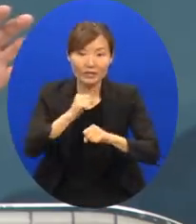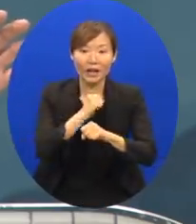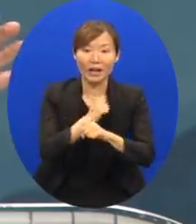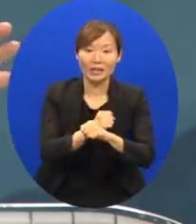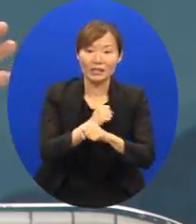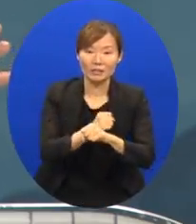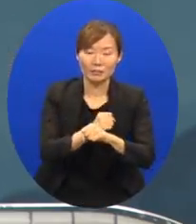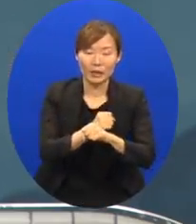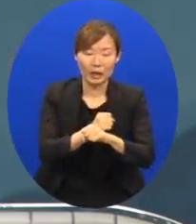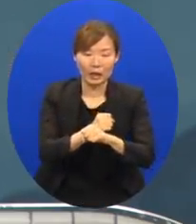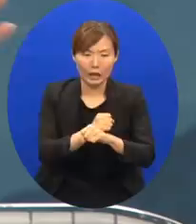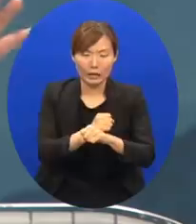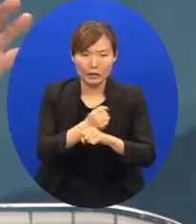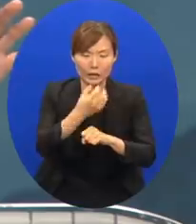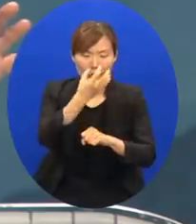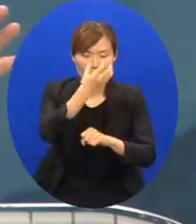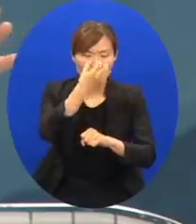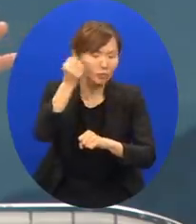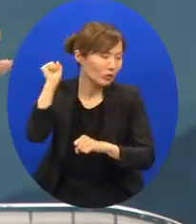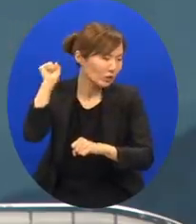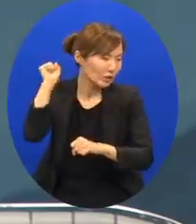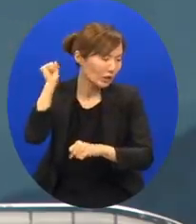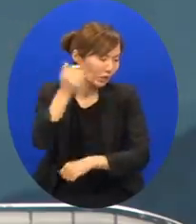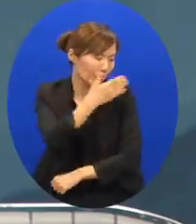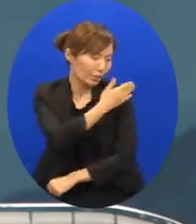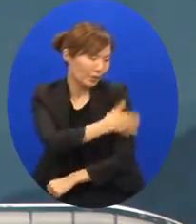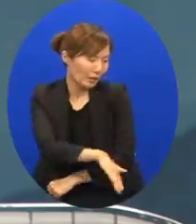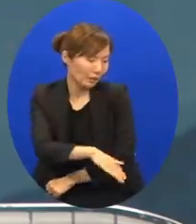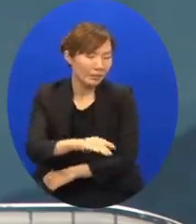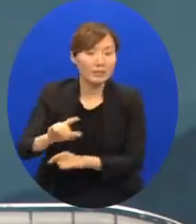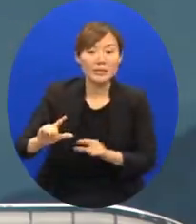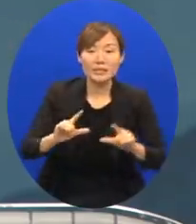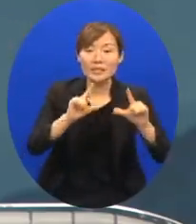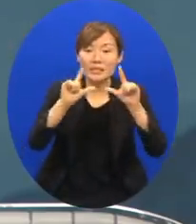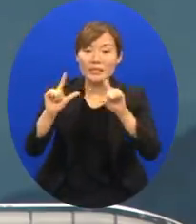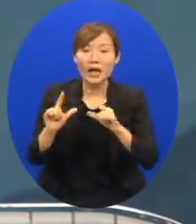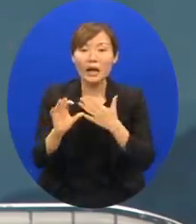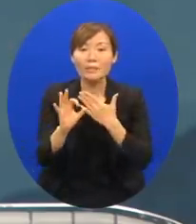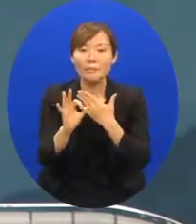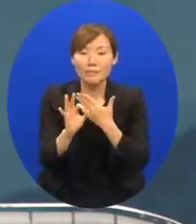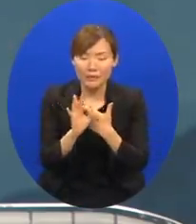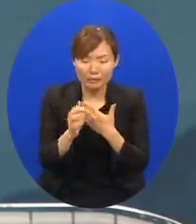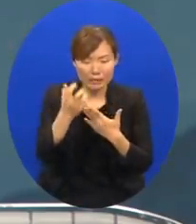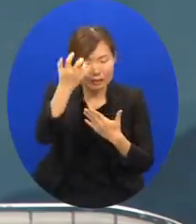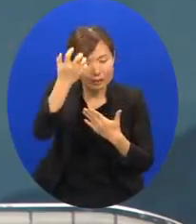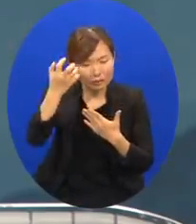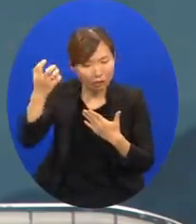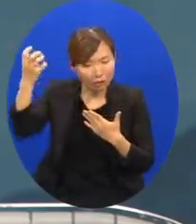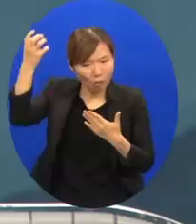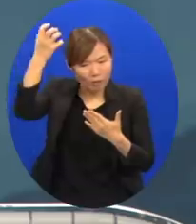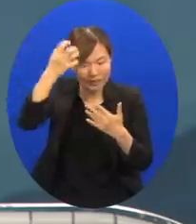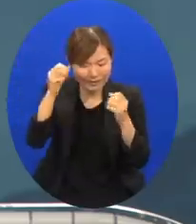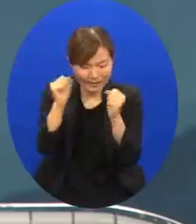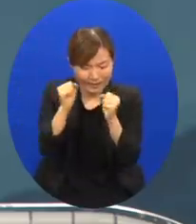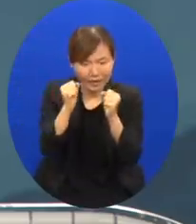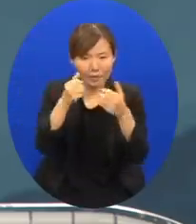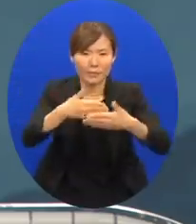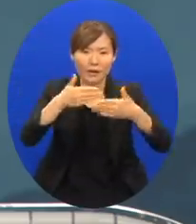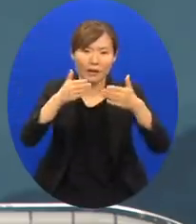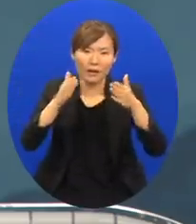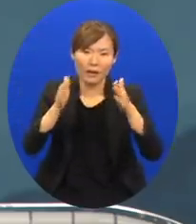무시하고 살면 외면하고 살면 그러면 우리의 영혼이 어느 순간에 자기 찬 냉방과